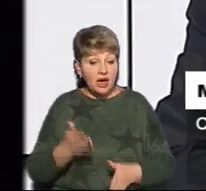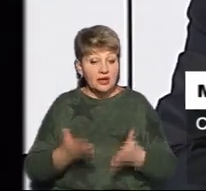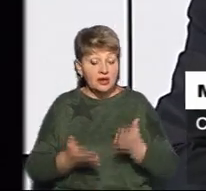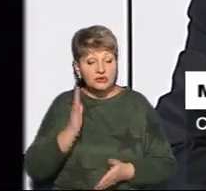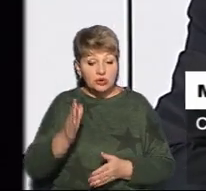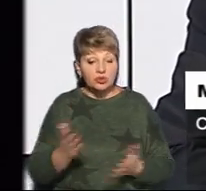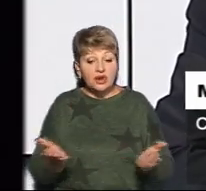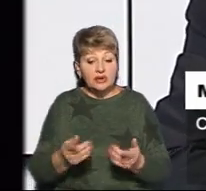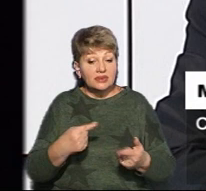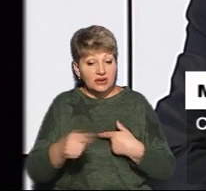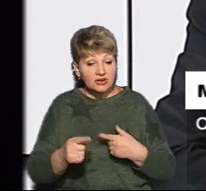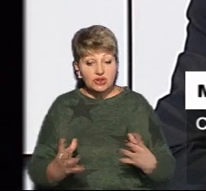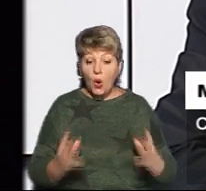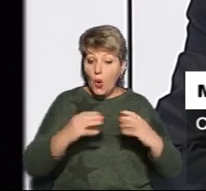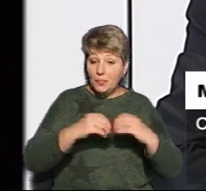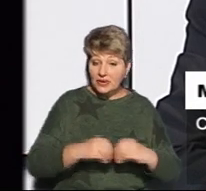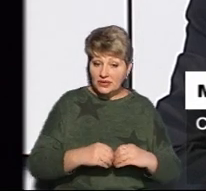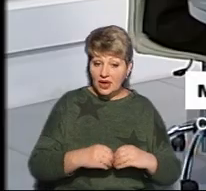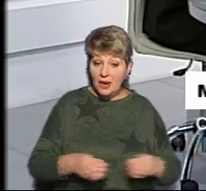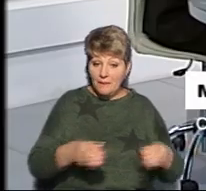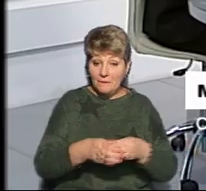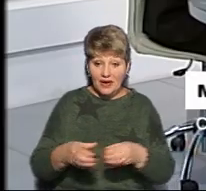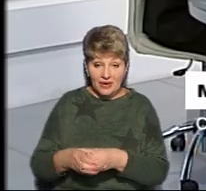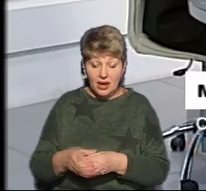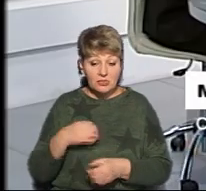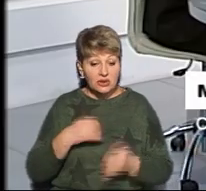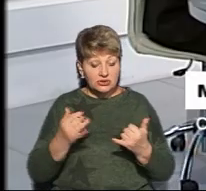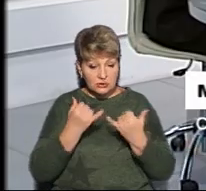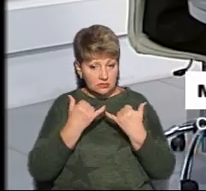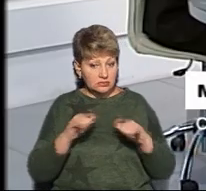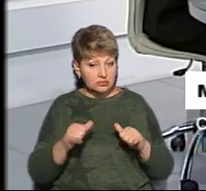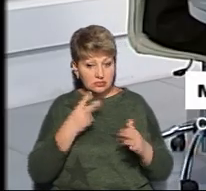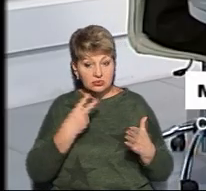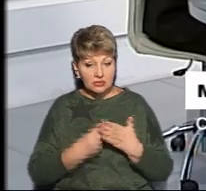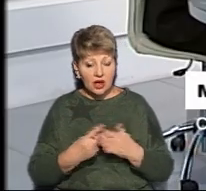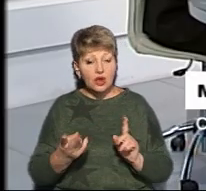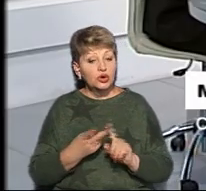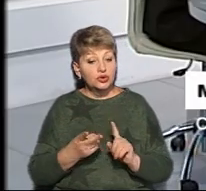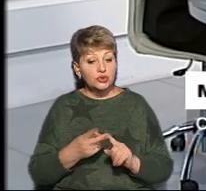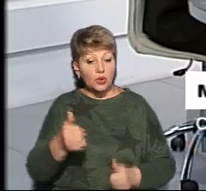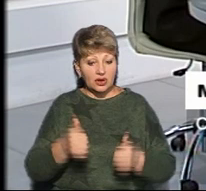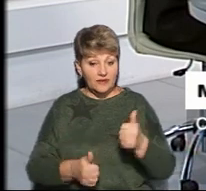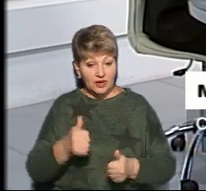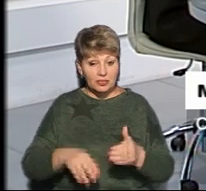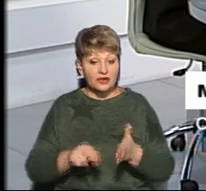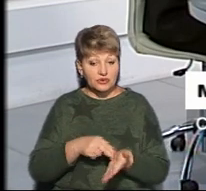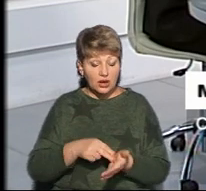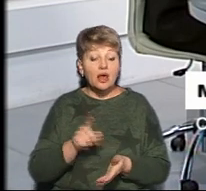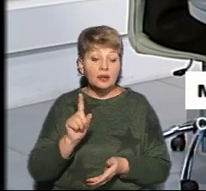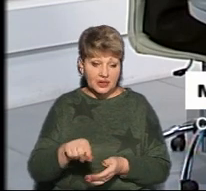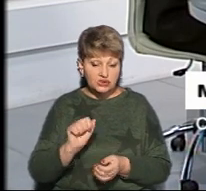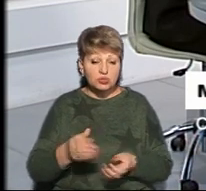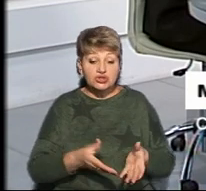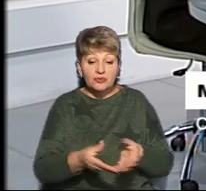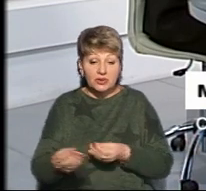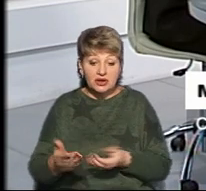інші об'єднавчі процеси, ми зараз от дивимося, там дивні альянси складаються навколо другого туру виборів в Черкасах, це теж може вплинути на